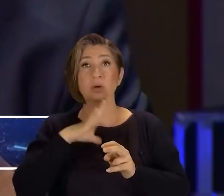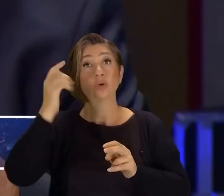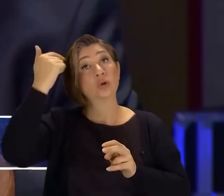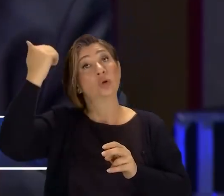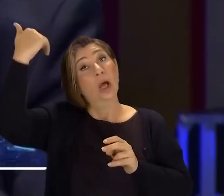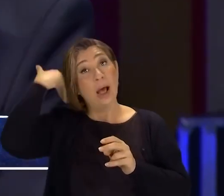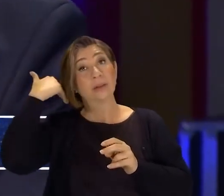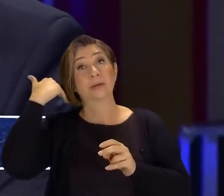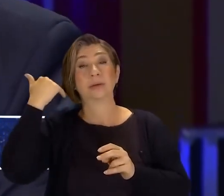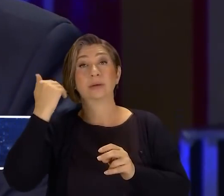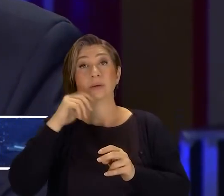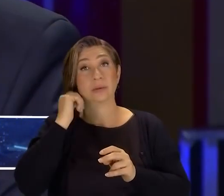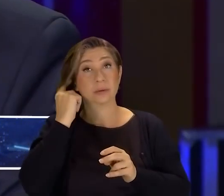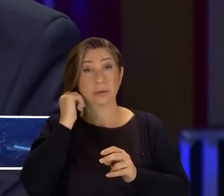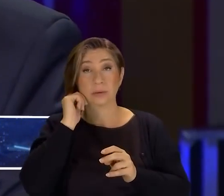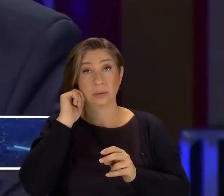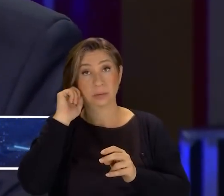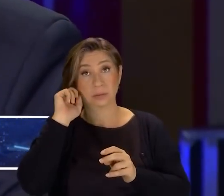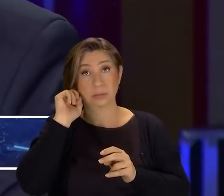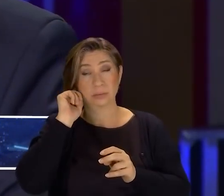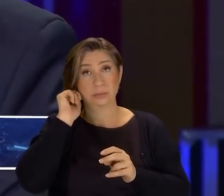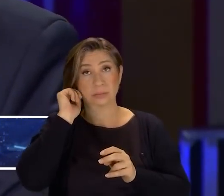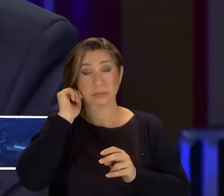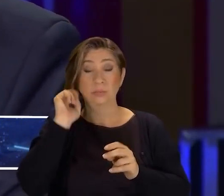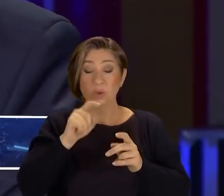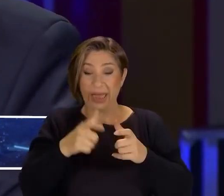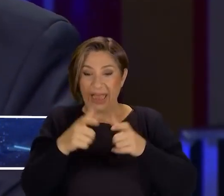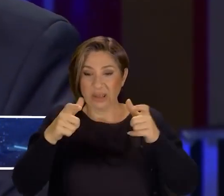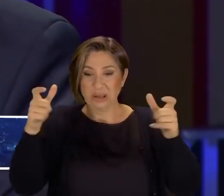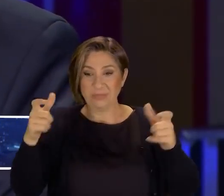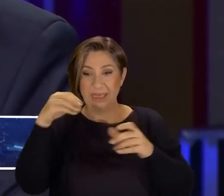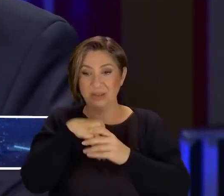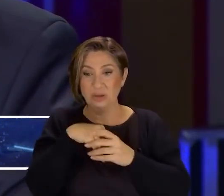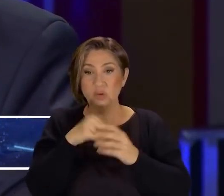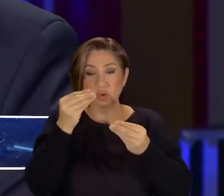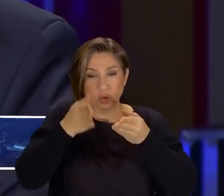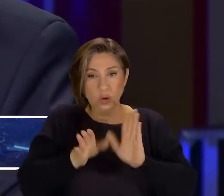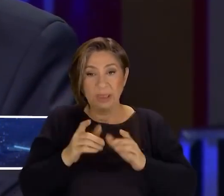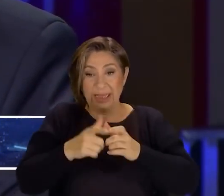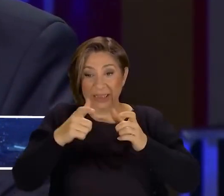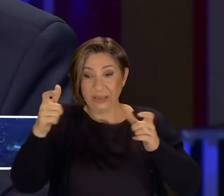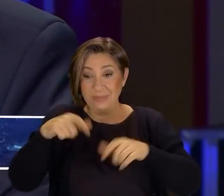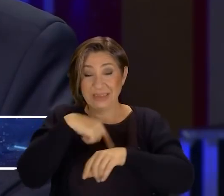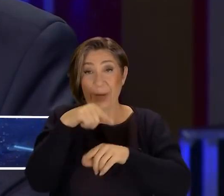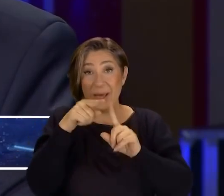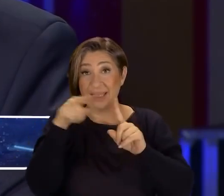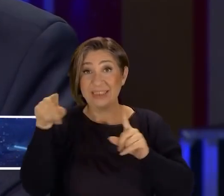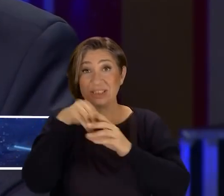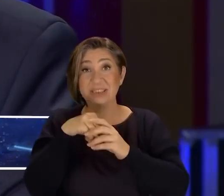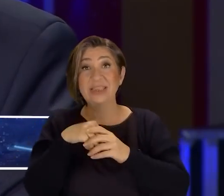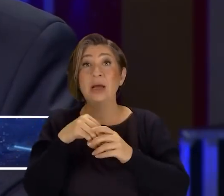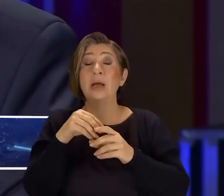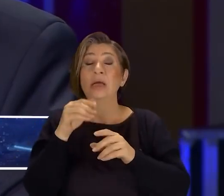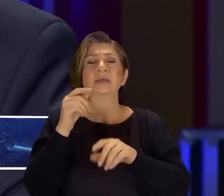altısı. Evet. Ve bu da gelişimsel aşamalar içinde bir çocuk doğduğu zaman gelişimsel aşamalar içinde